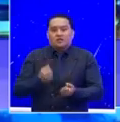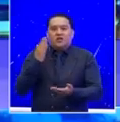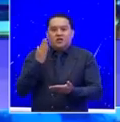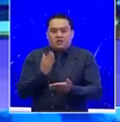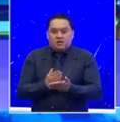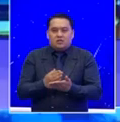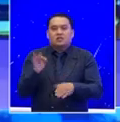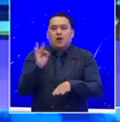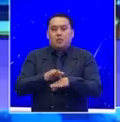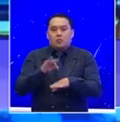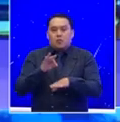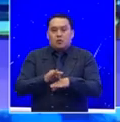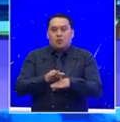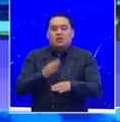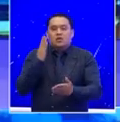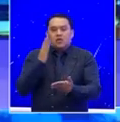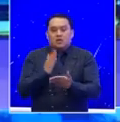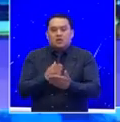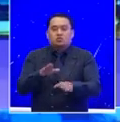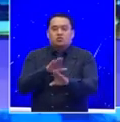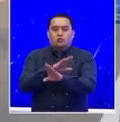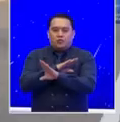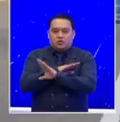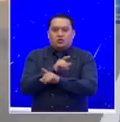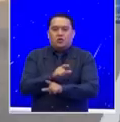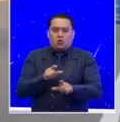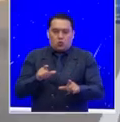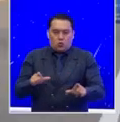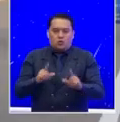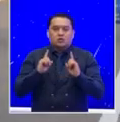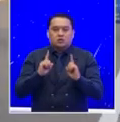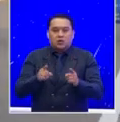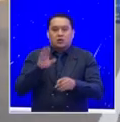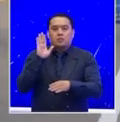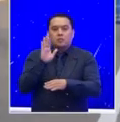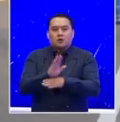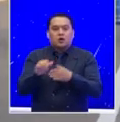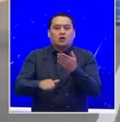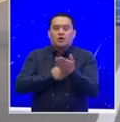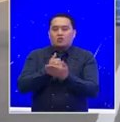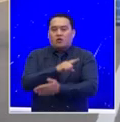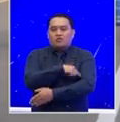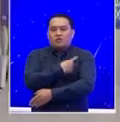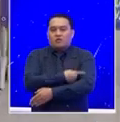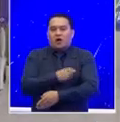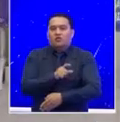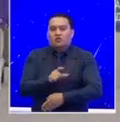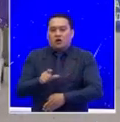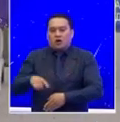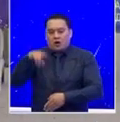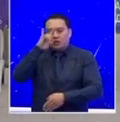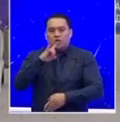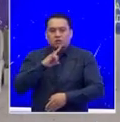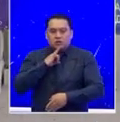так и заболевающих и, к сожалению, летальных исходов. Потому, согласно постановлению главного государственного санитарного врача